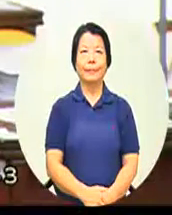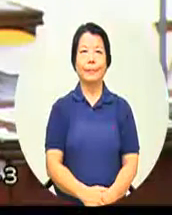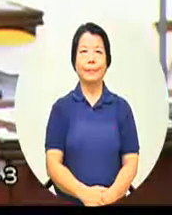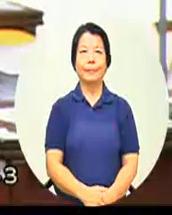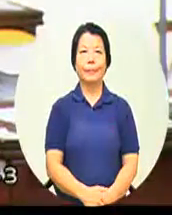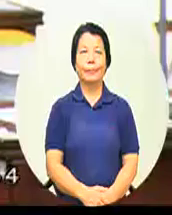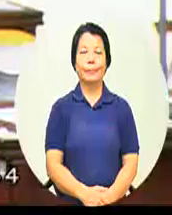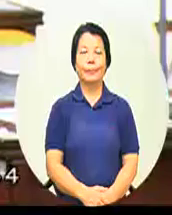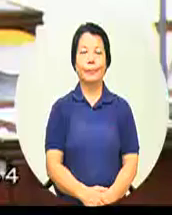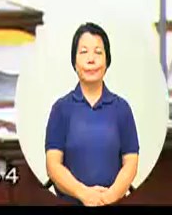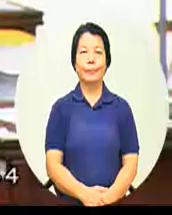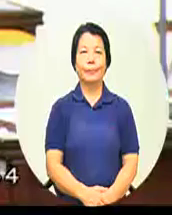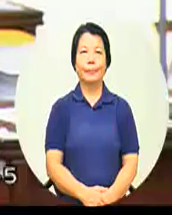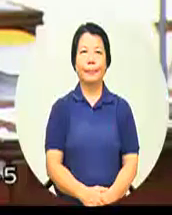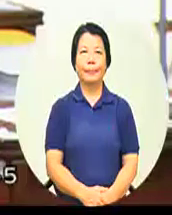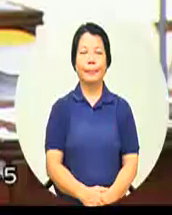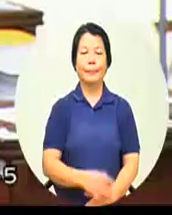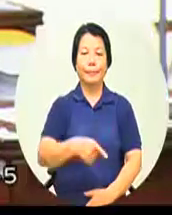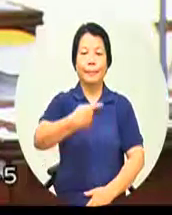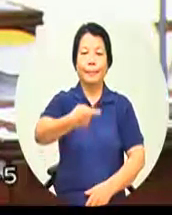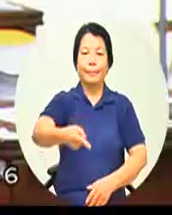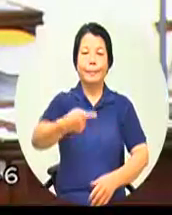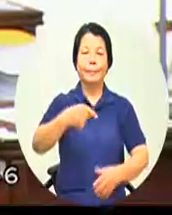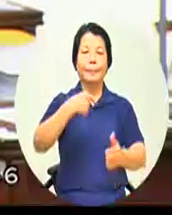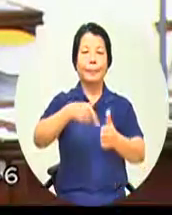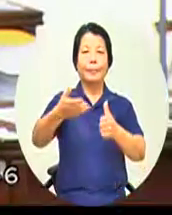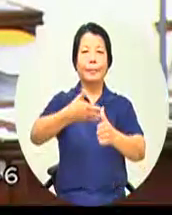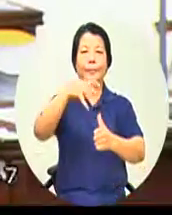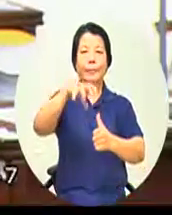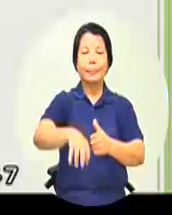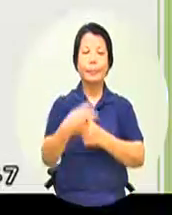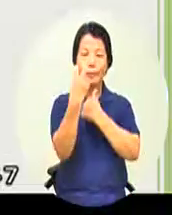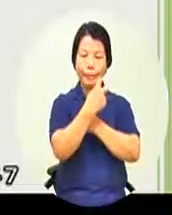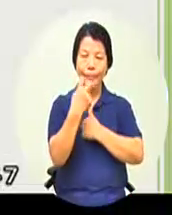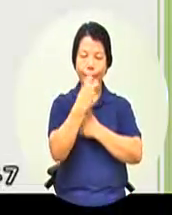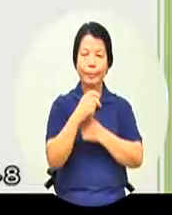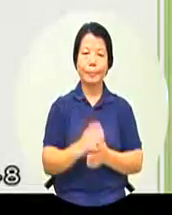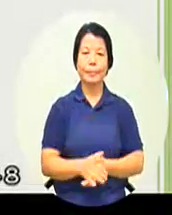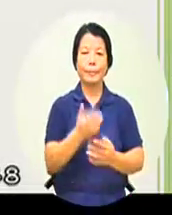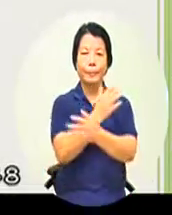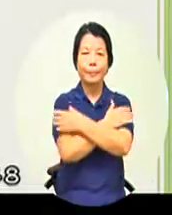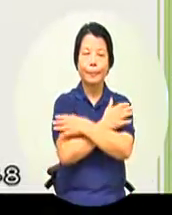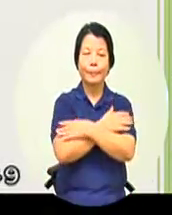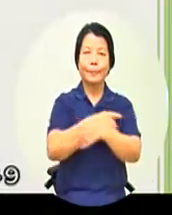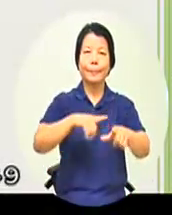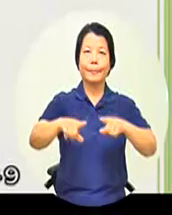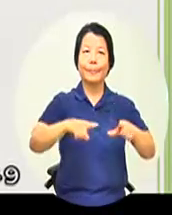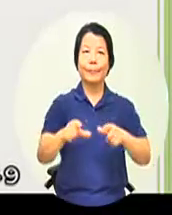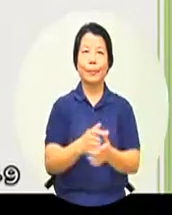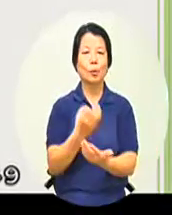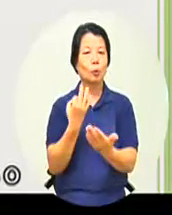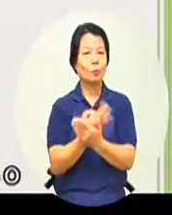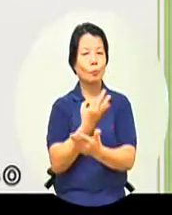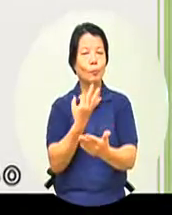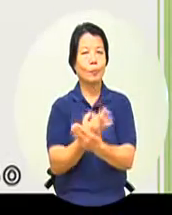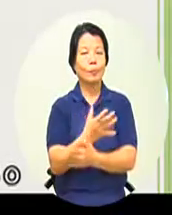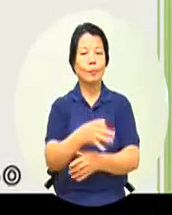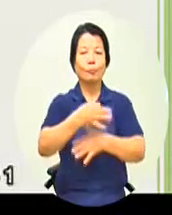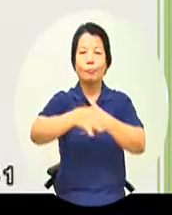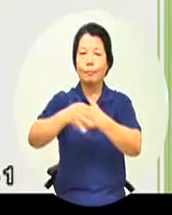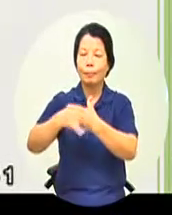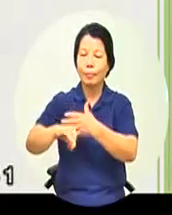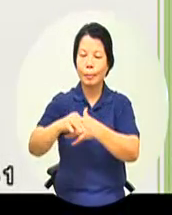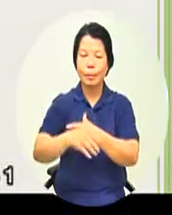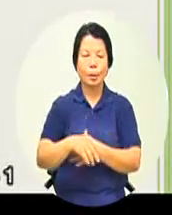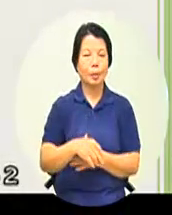啊，即卖哦，咱来讲个教育局点滴哈，咱检讨的全面检讨幼儿园的这个。无搞的这个问题啊，真很严